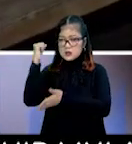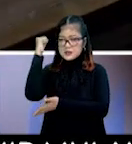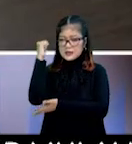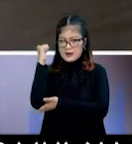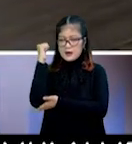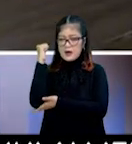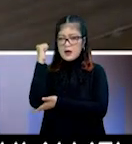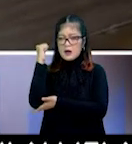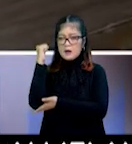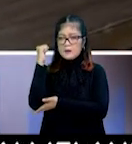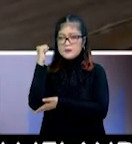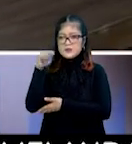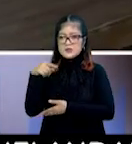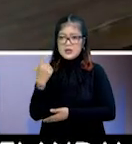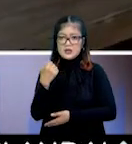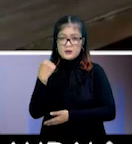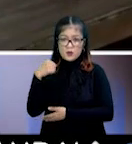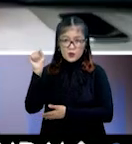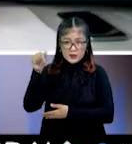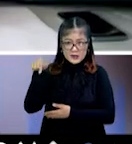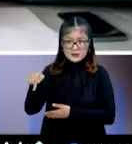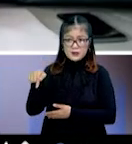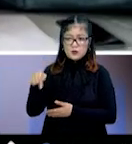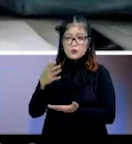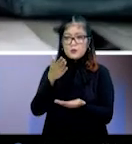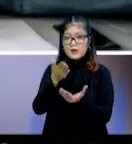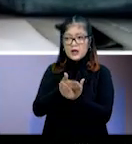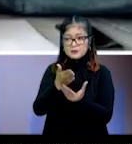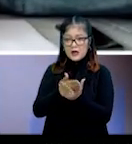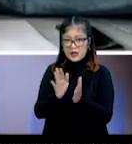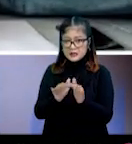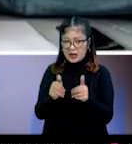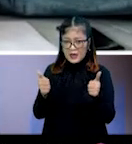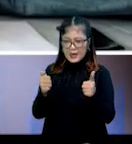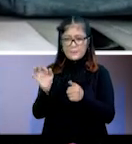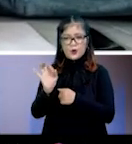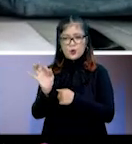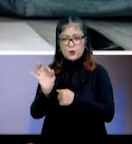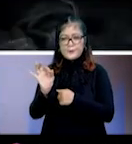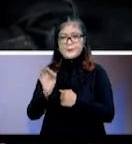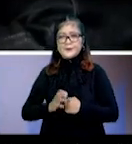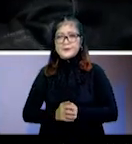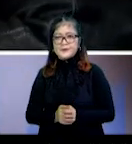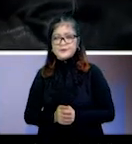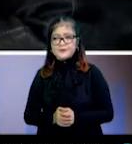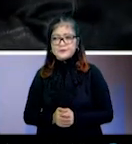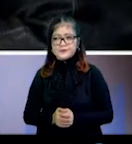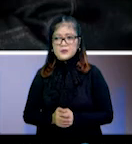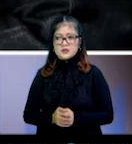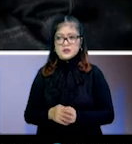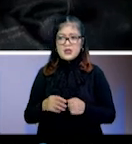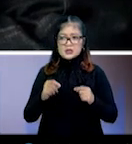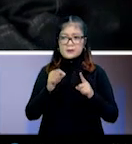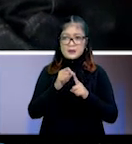belum bisa karena misalnya belum lengkap atau kurang jelas sehingga nanti jadi P19 lalu